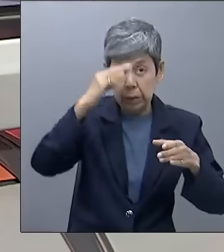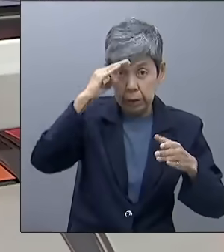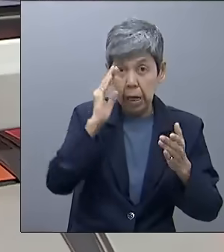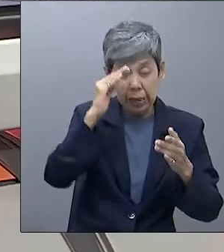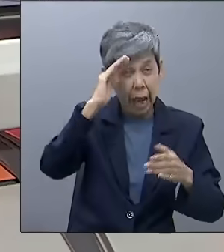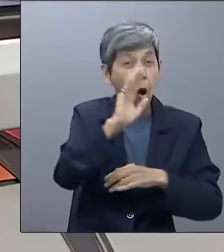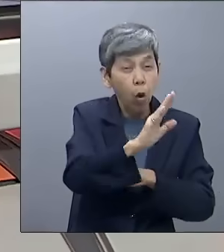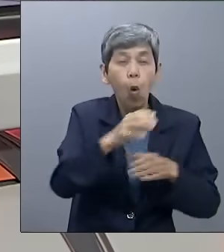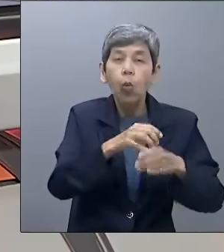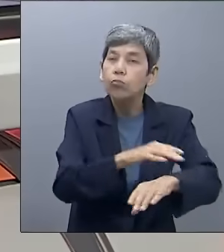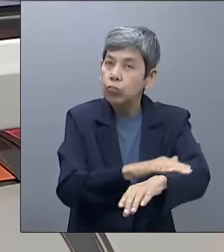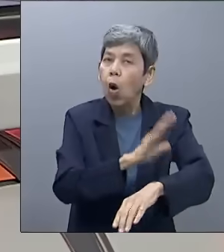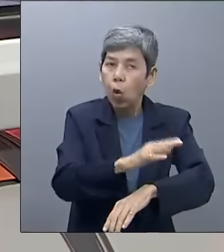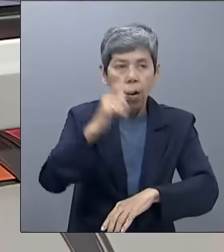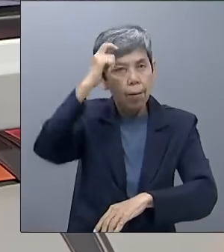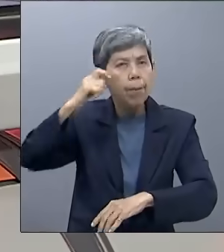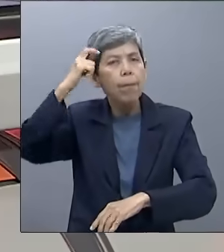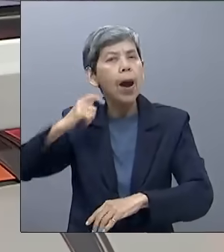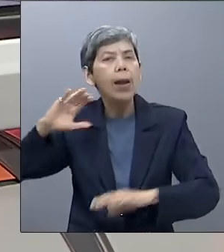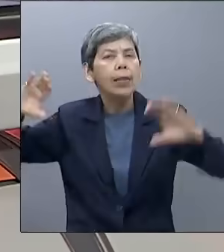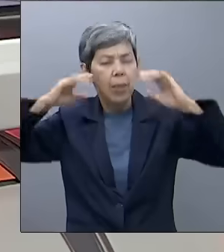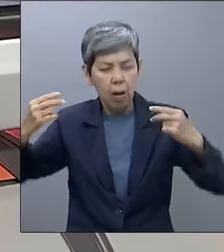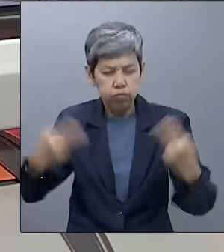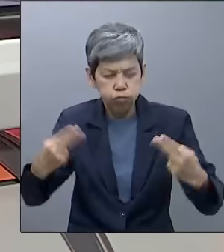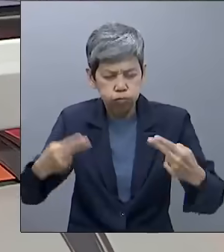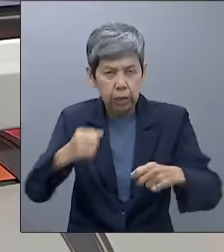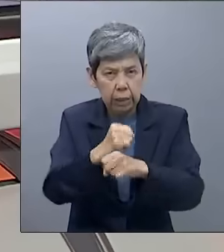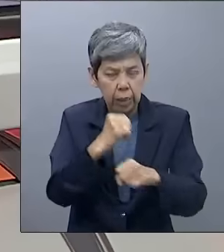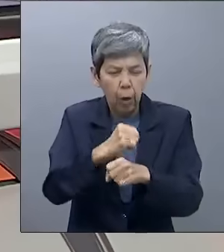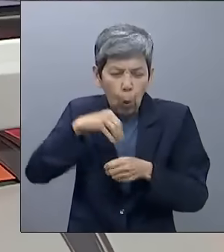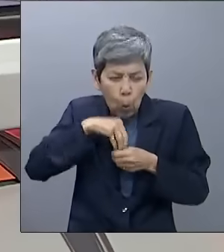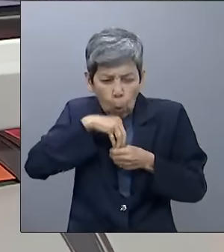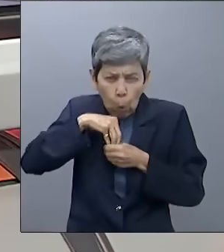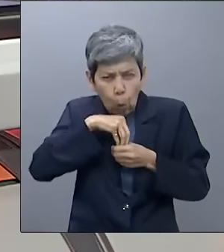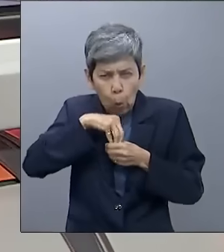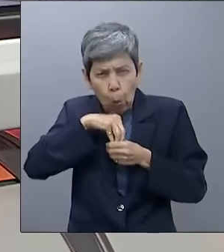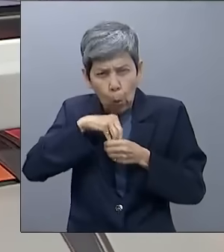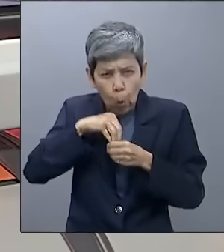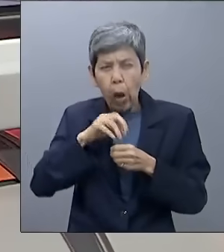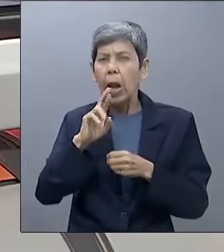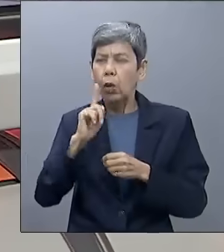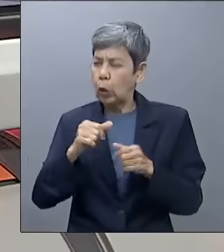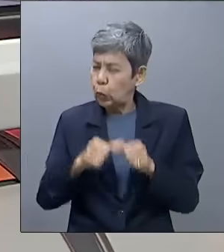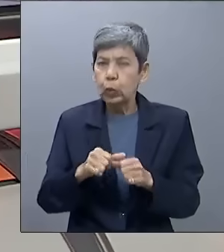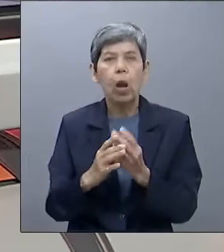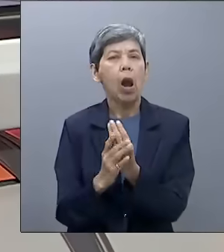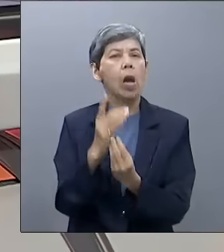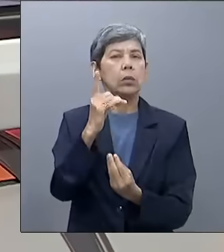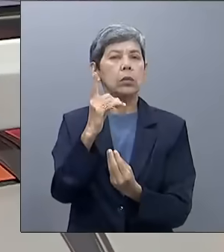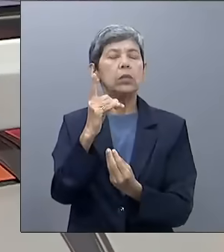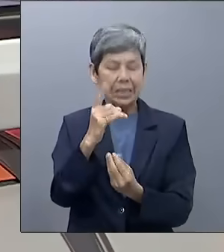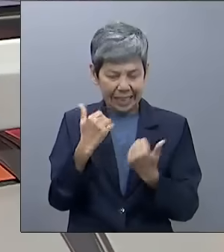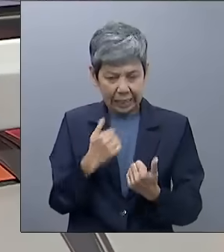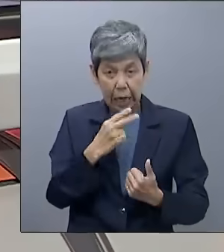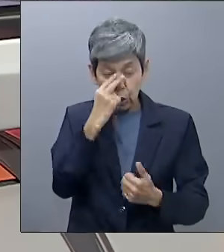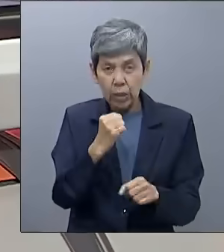อาวุธกลุ่มชาติพันธุ์และรัฐบาลเมียนมาร์ค่ะทำให้ต้องติดอยู่ในพื้นที่เมืองเล่าก่ายมานานกว่า 1สัปดาห์ซึ่งดู